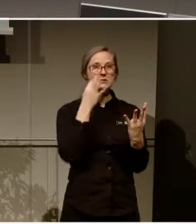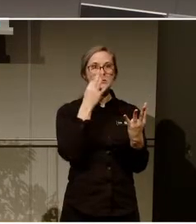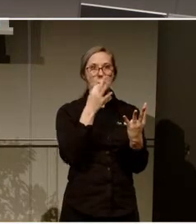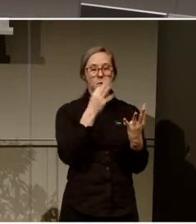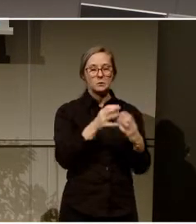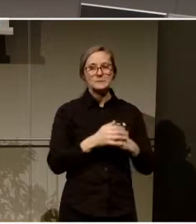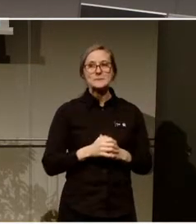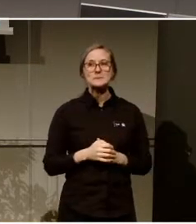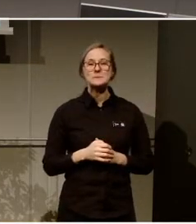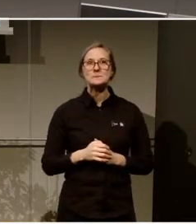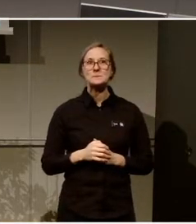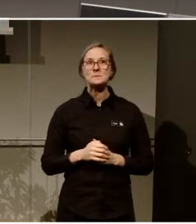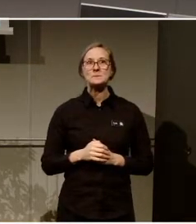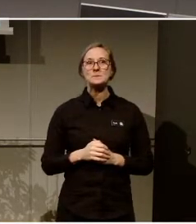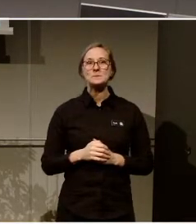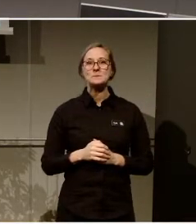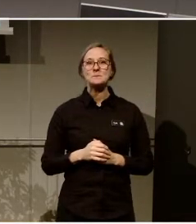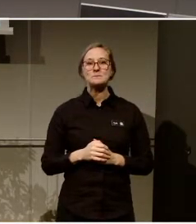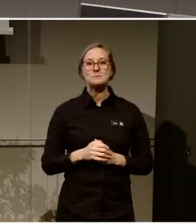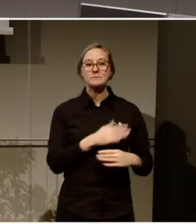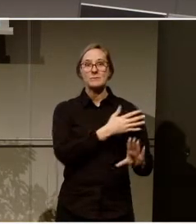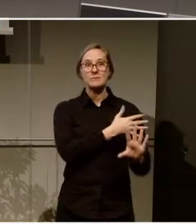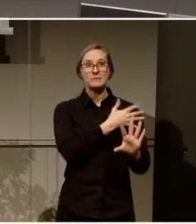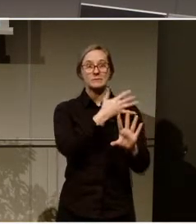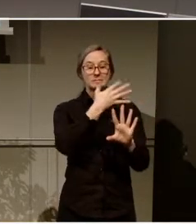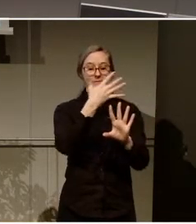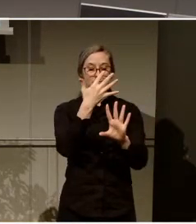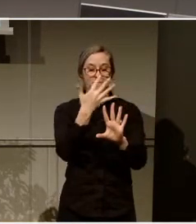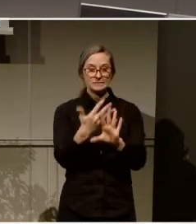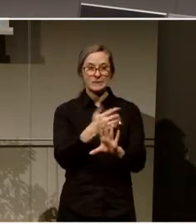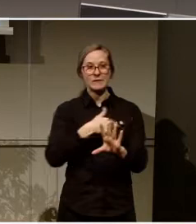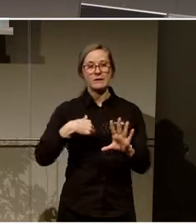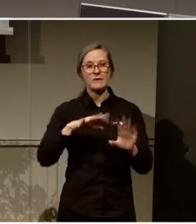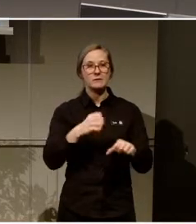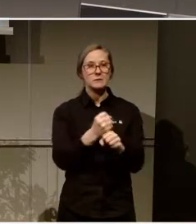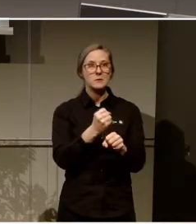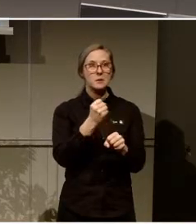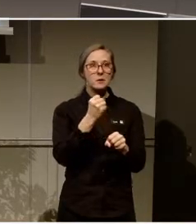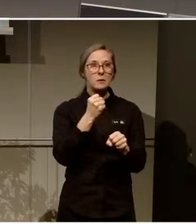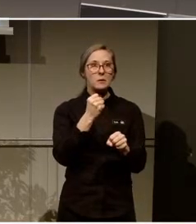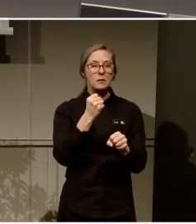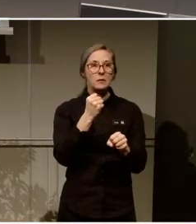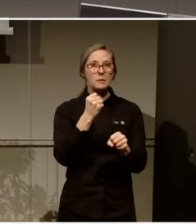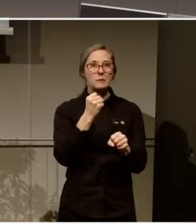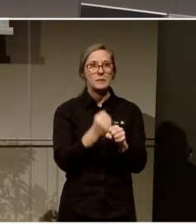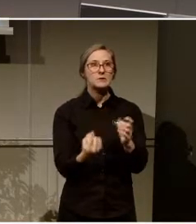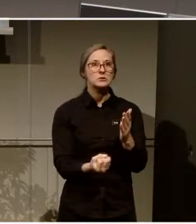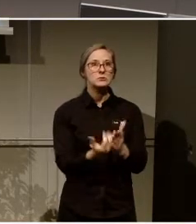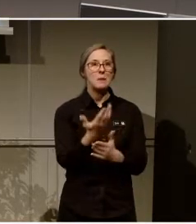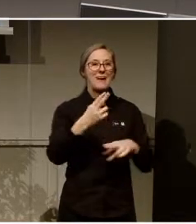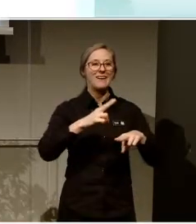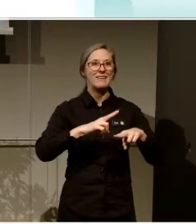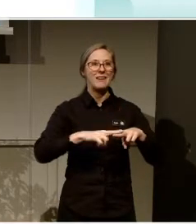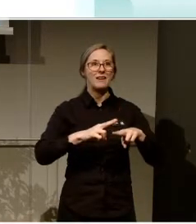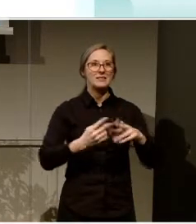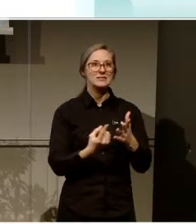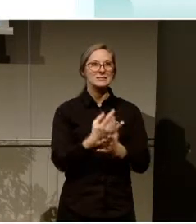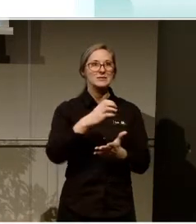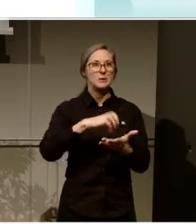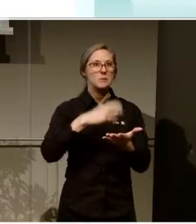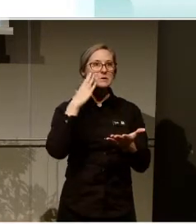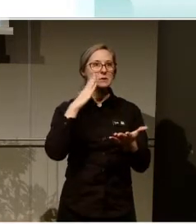med. Och hittills har vi arbetat med att ta fram lägesbilder utifrån de delmål